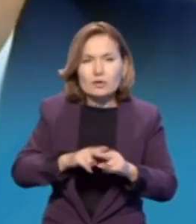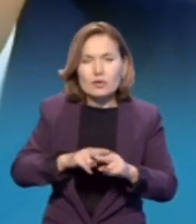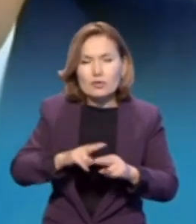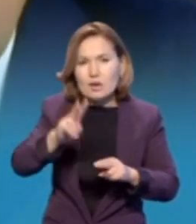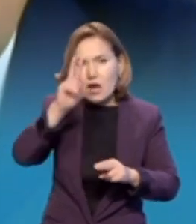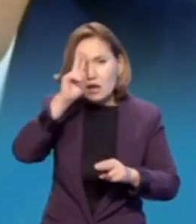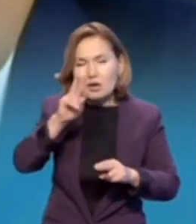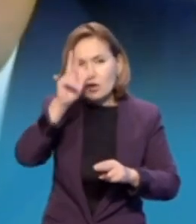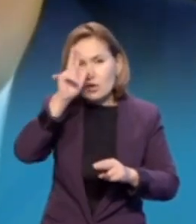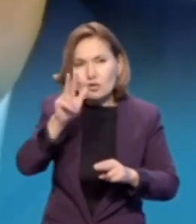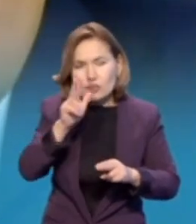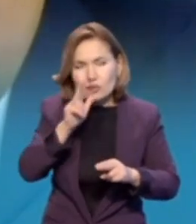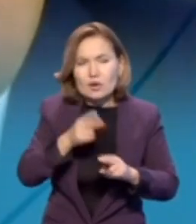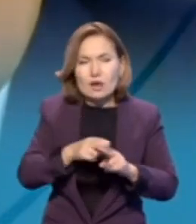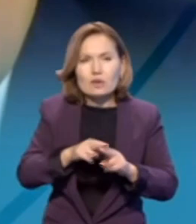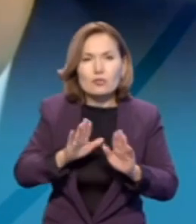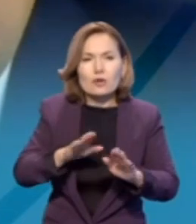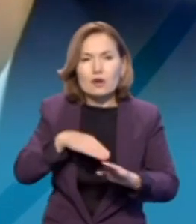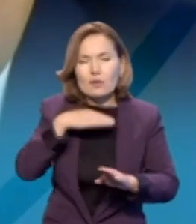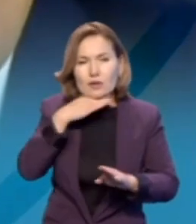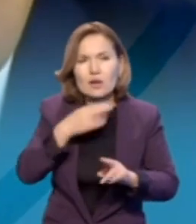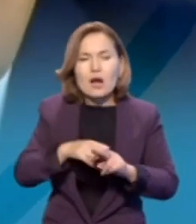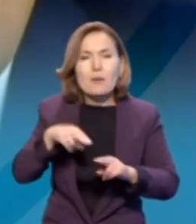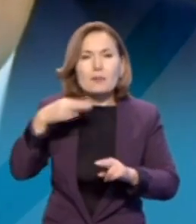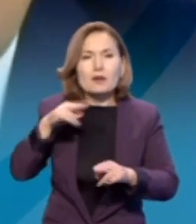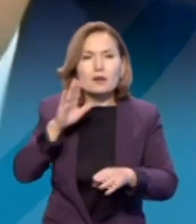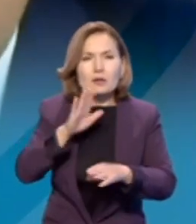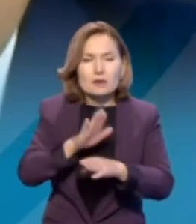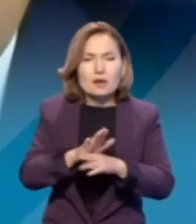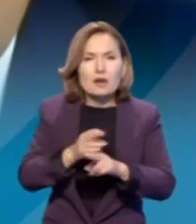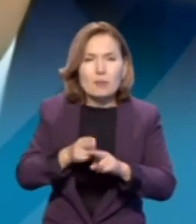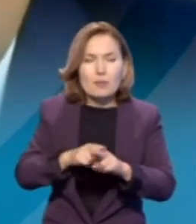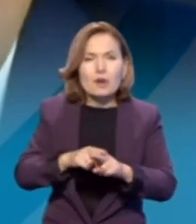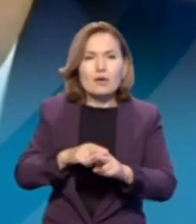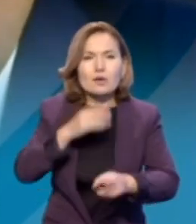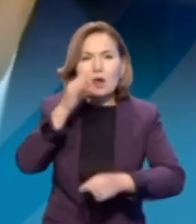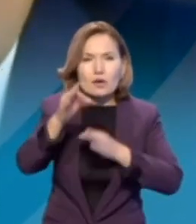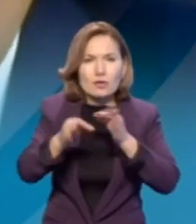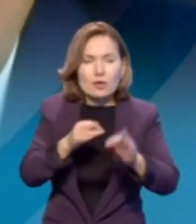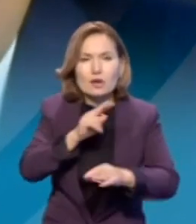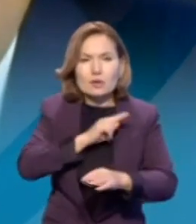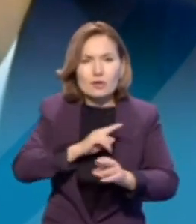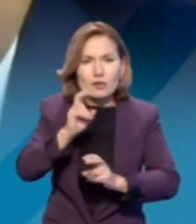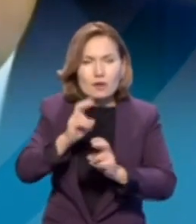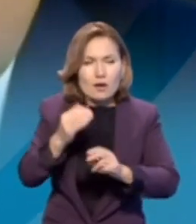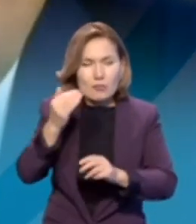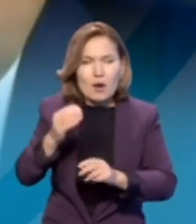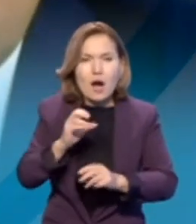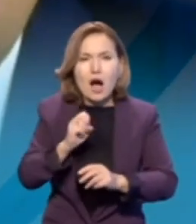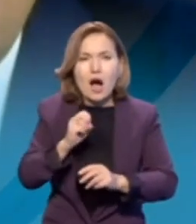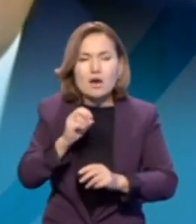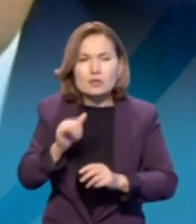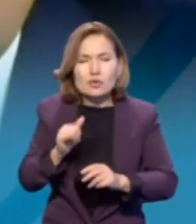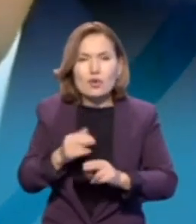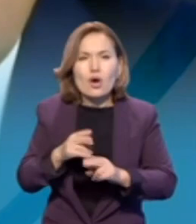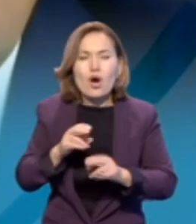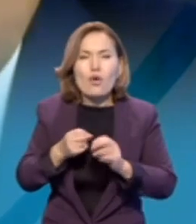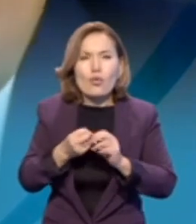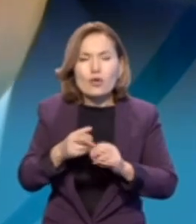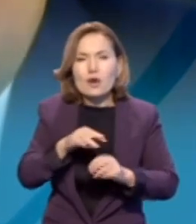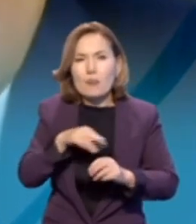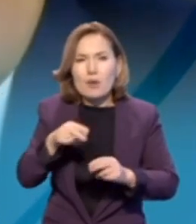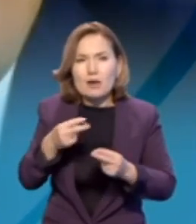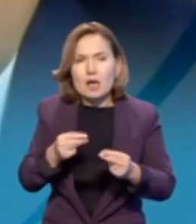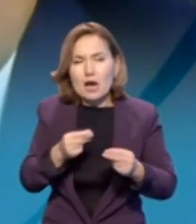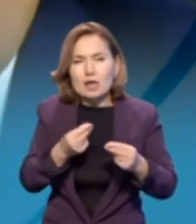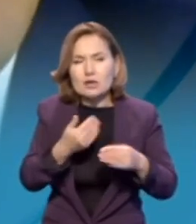болады. Сондықтан президенттік тапсырмасына сәйкес жыл 12 ай жұмыс істеу үшін Ақсу қант заводына біз 12 миллиардқа жуық ақша